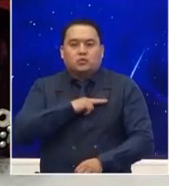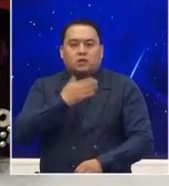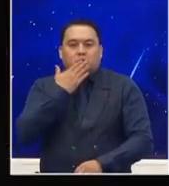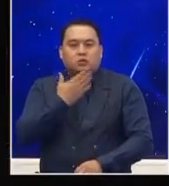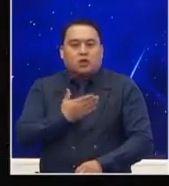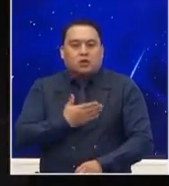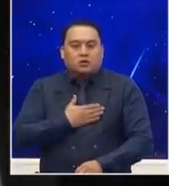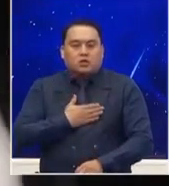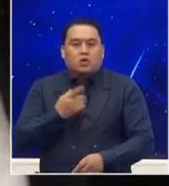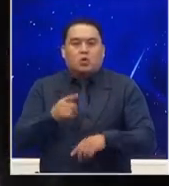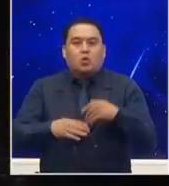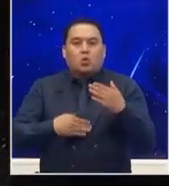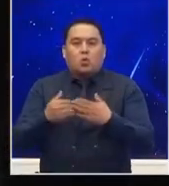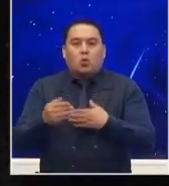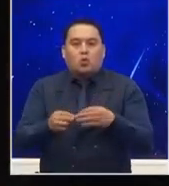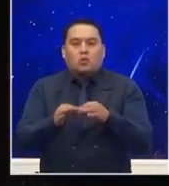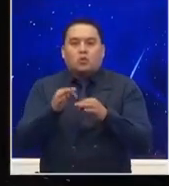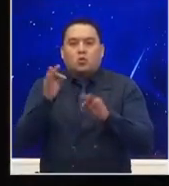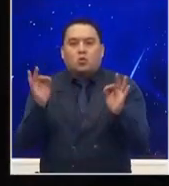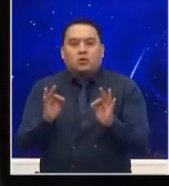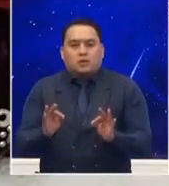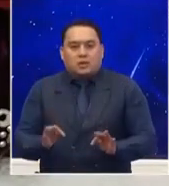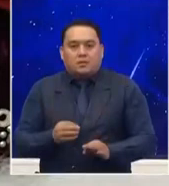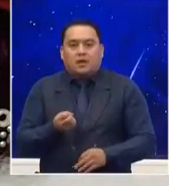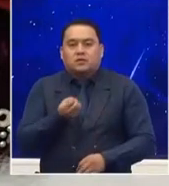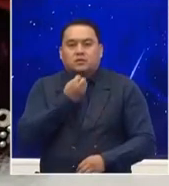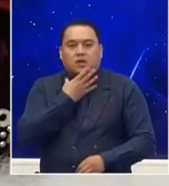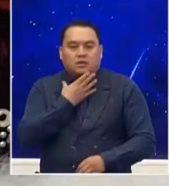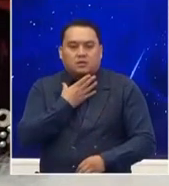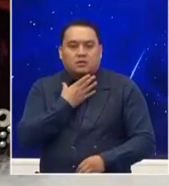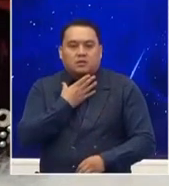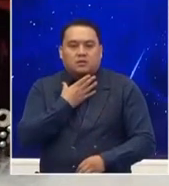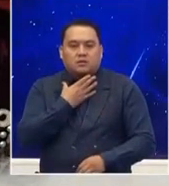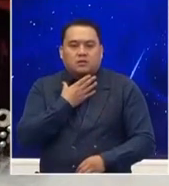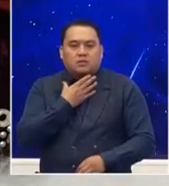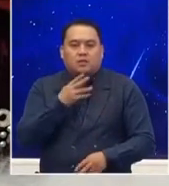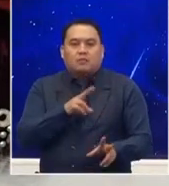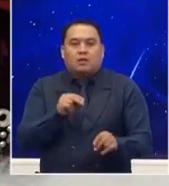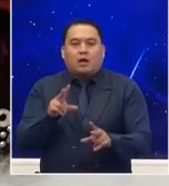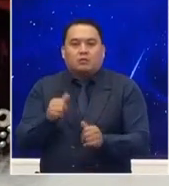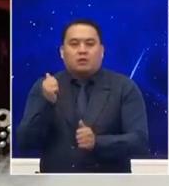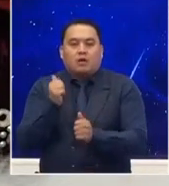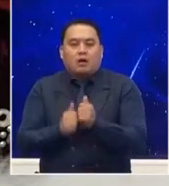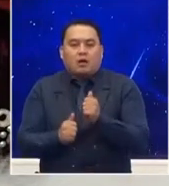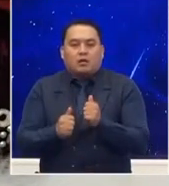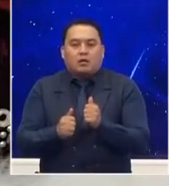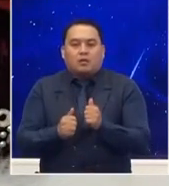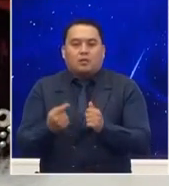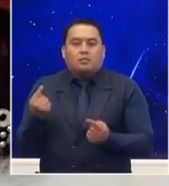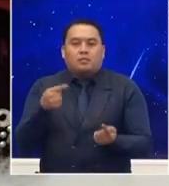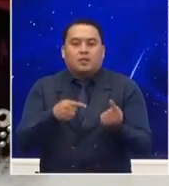көремін. Қол өнер маған жүрегіме жақын болды. Сондықтан мен бақыттымын. Әрбір туындым